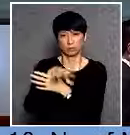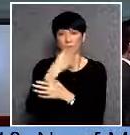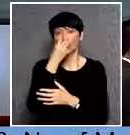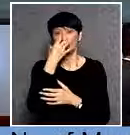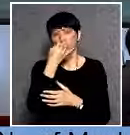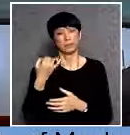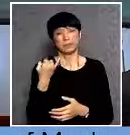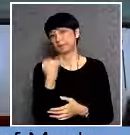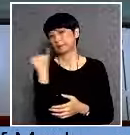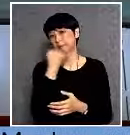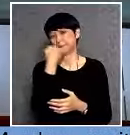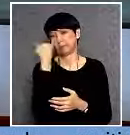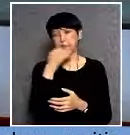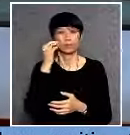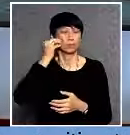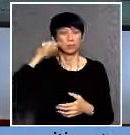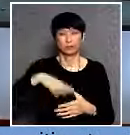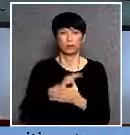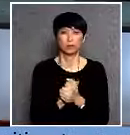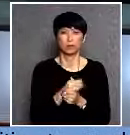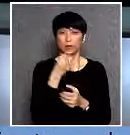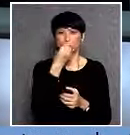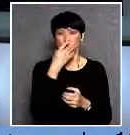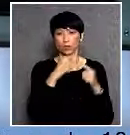陳偉業議員，立即離開。